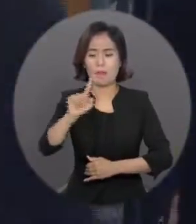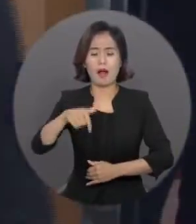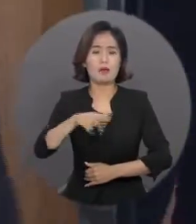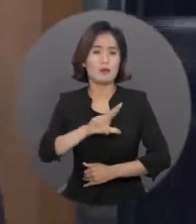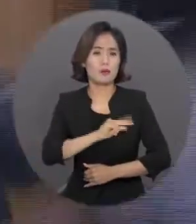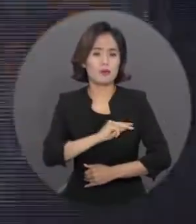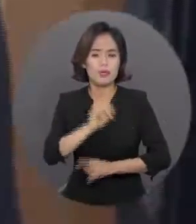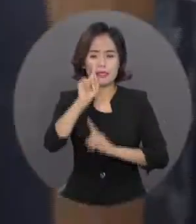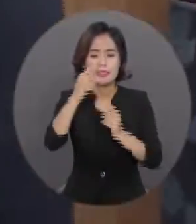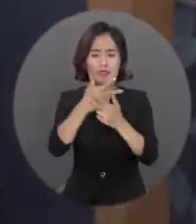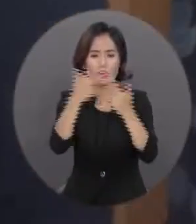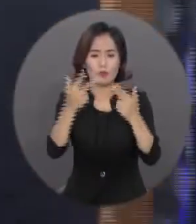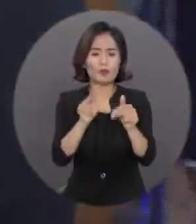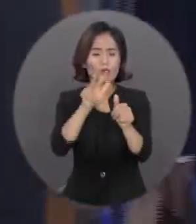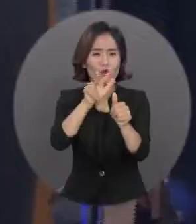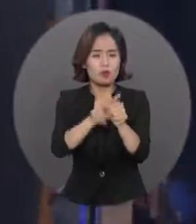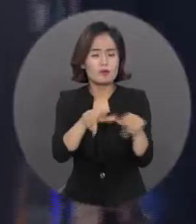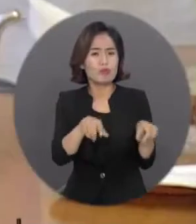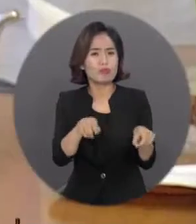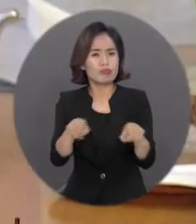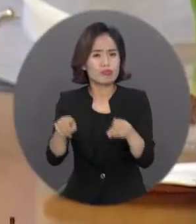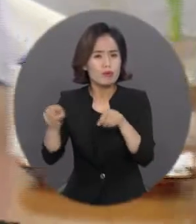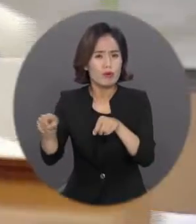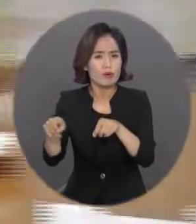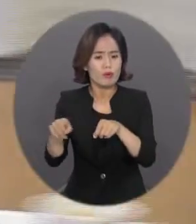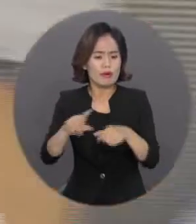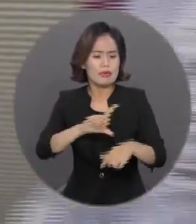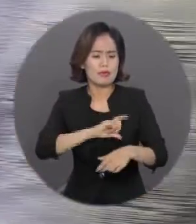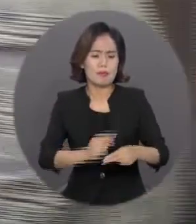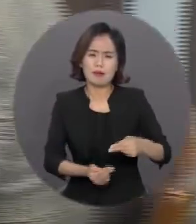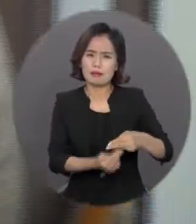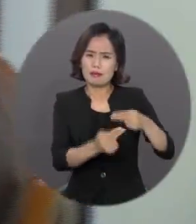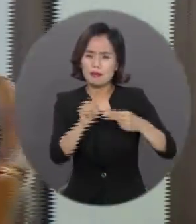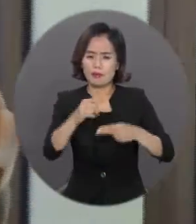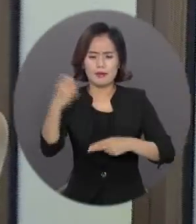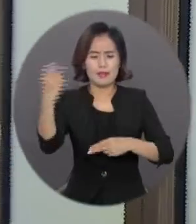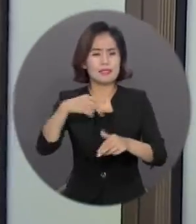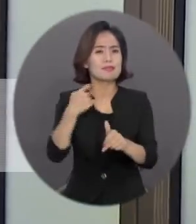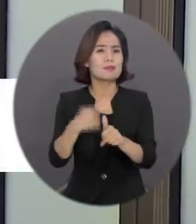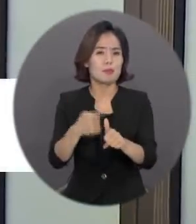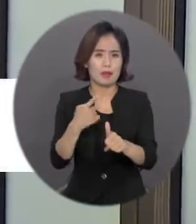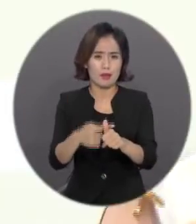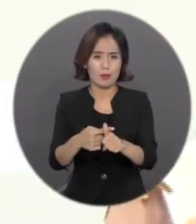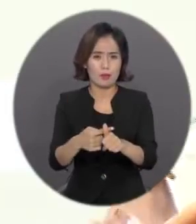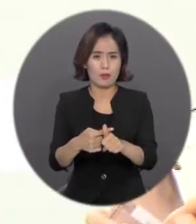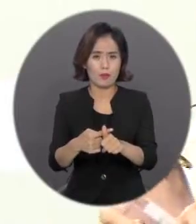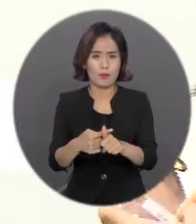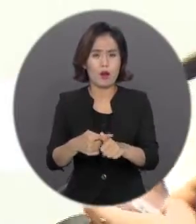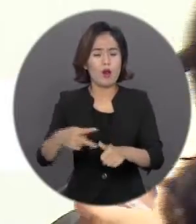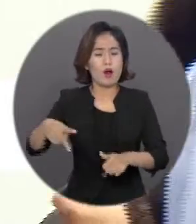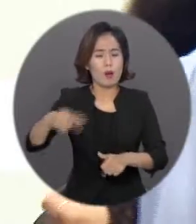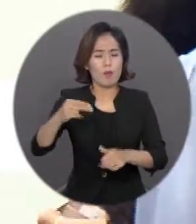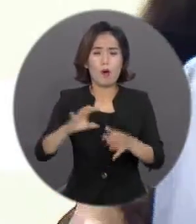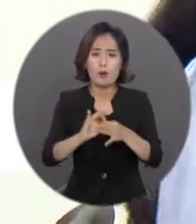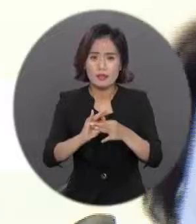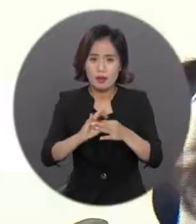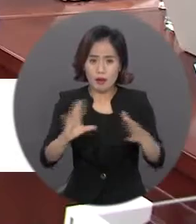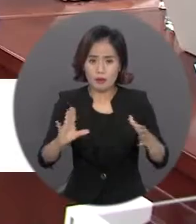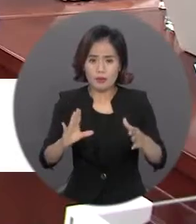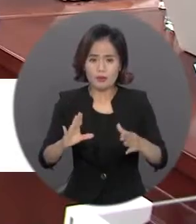특히 이재명 의원이 출마 선언을 늦추고 명분만 쌓아가고 있다며 거듭 비판하면서 컷오프 전후에